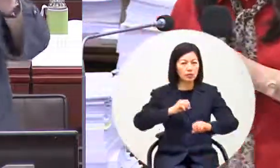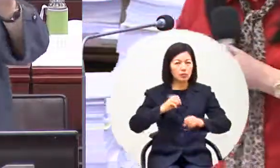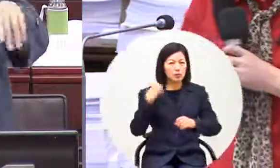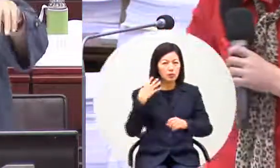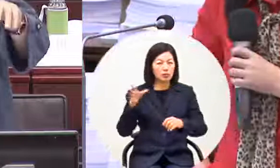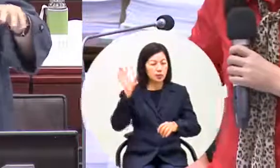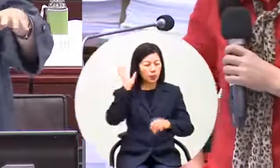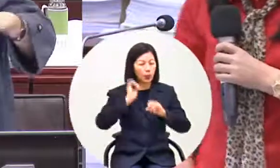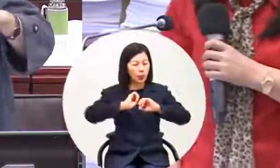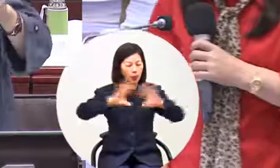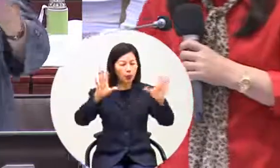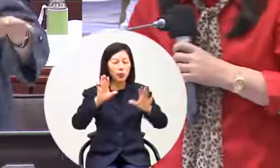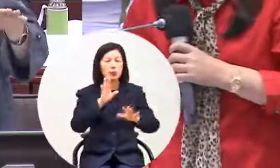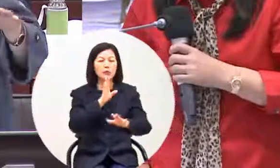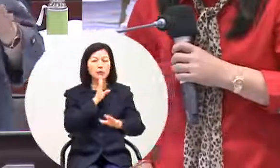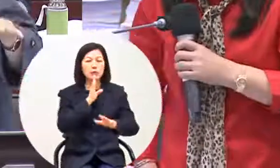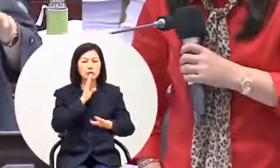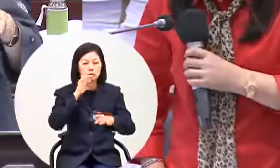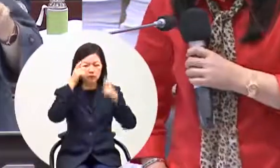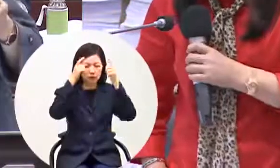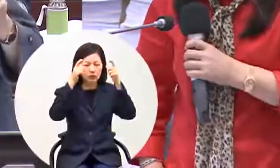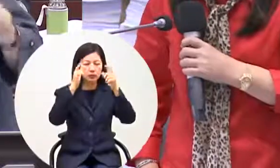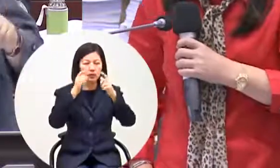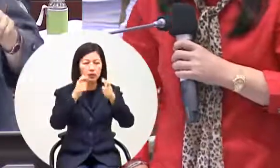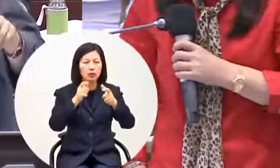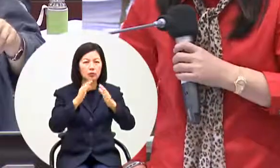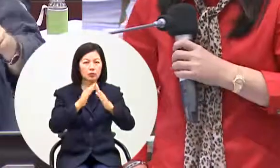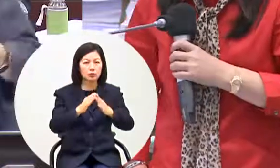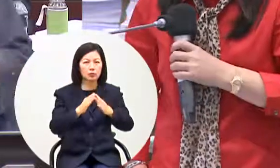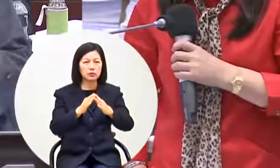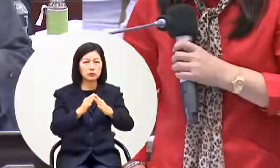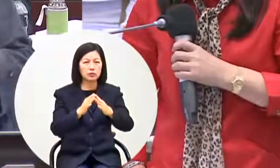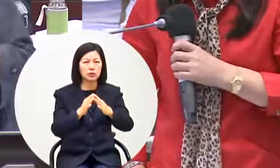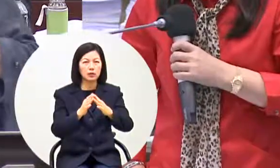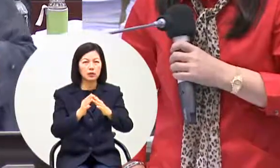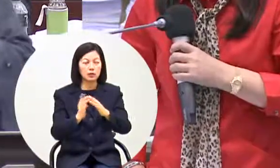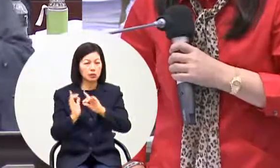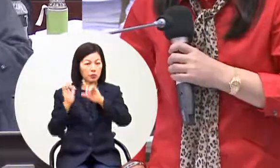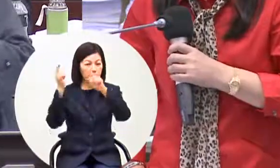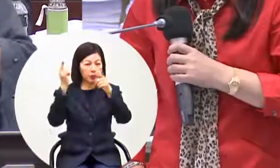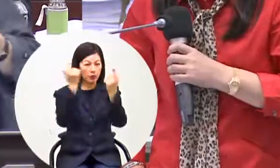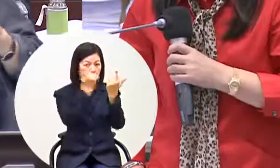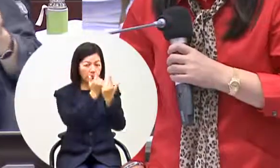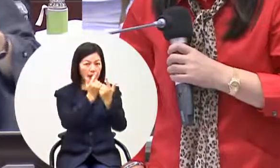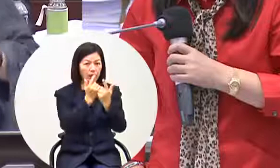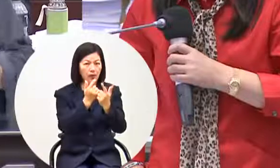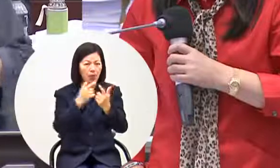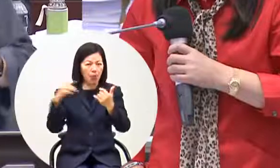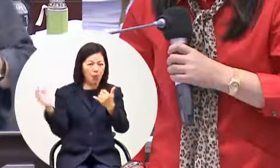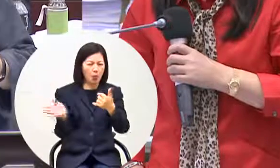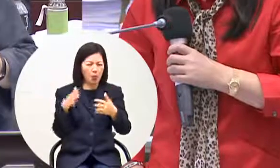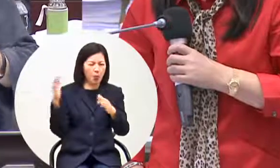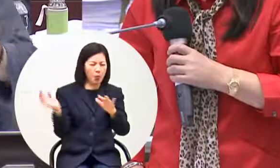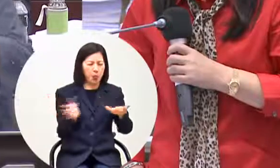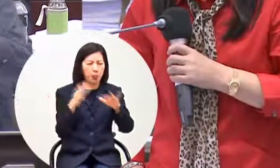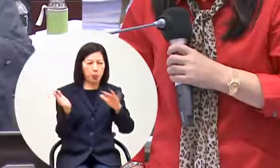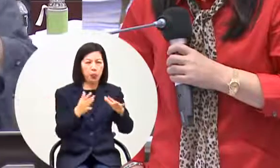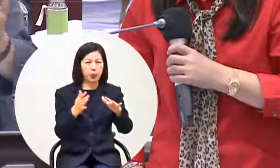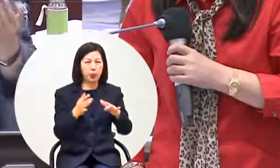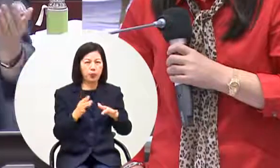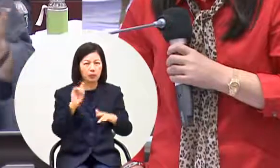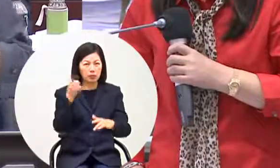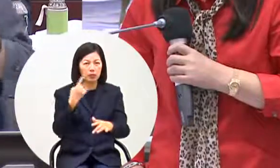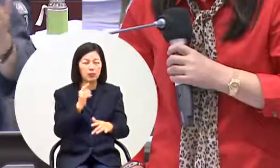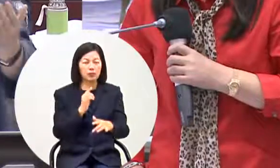高雄市，因为东北季风的因素，就从12月到2月，就是我